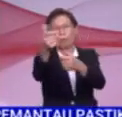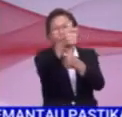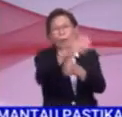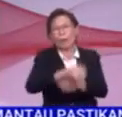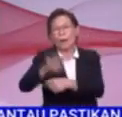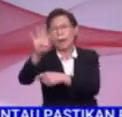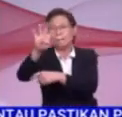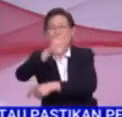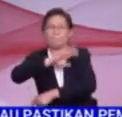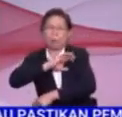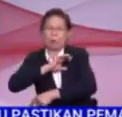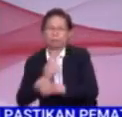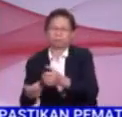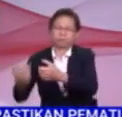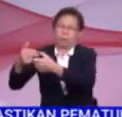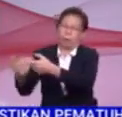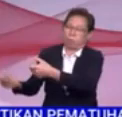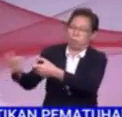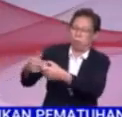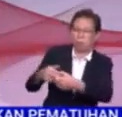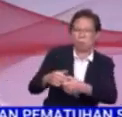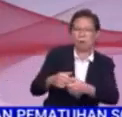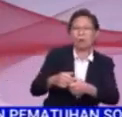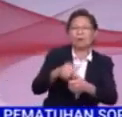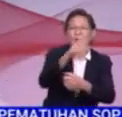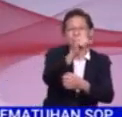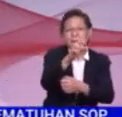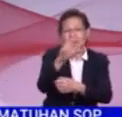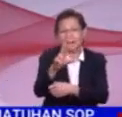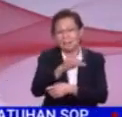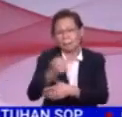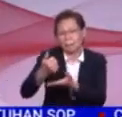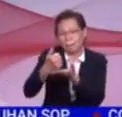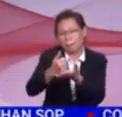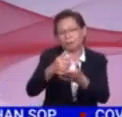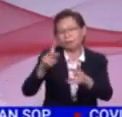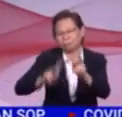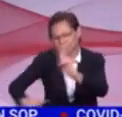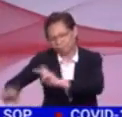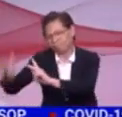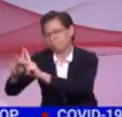4 anggota polis terbabit dalam operasi berkenaan selain dibantu penduduk kampung.